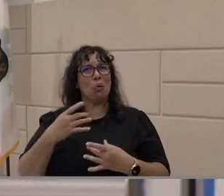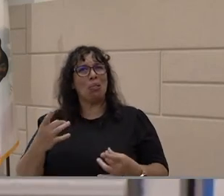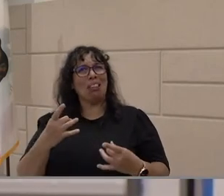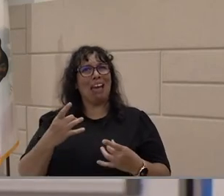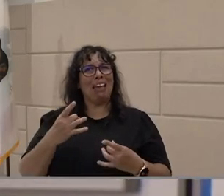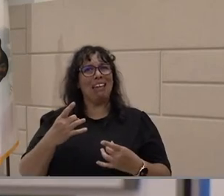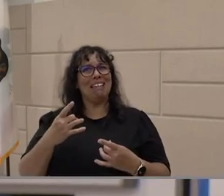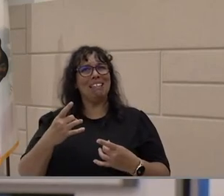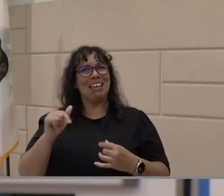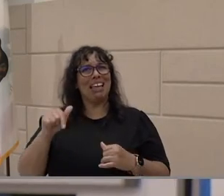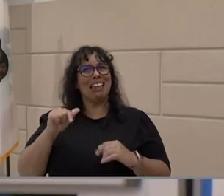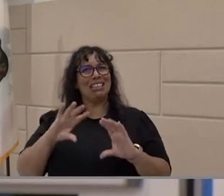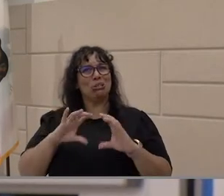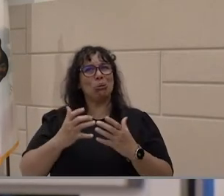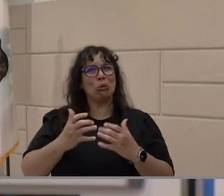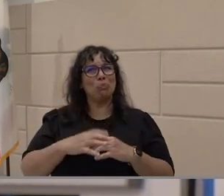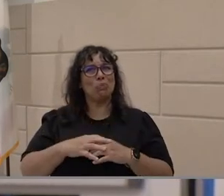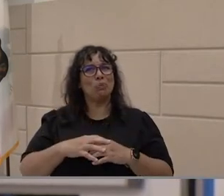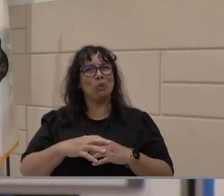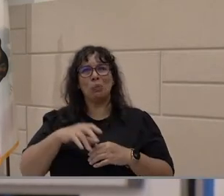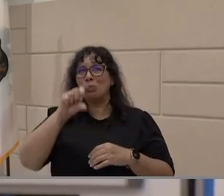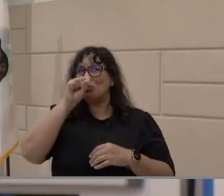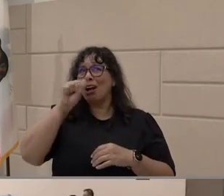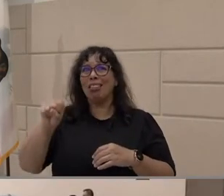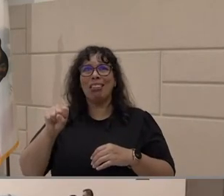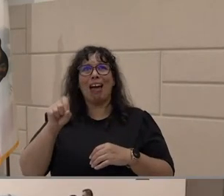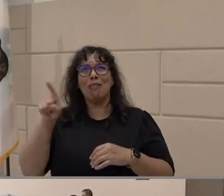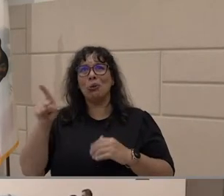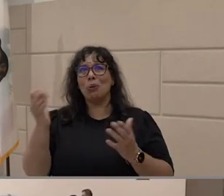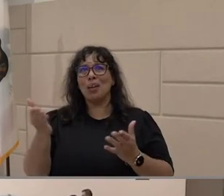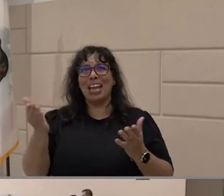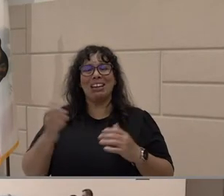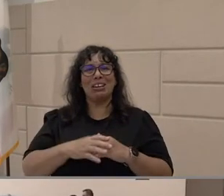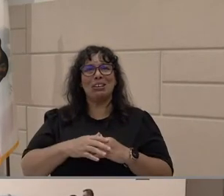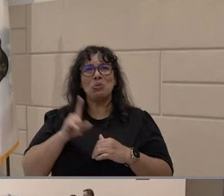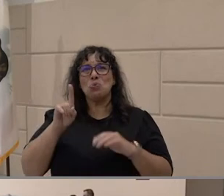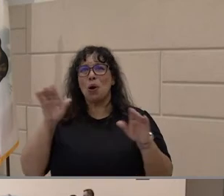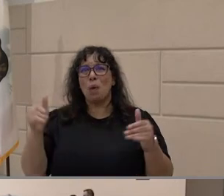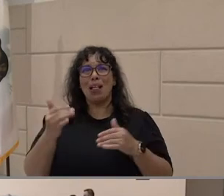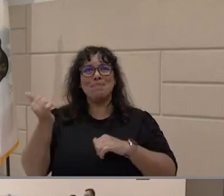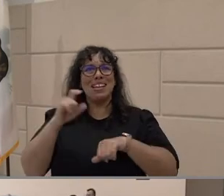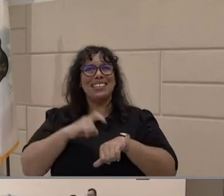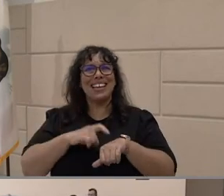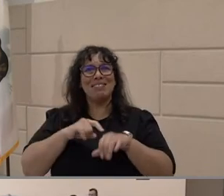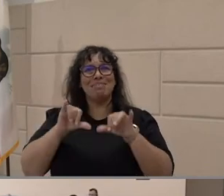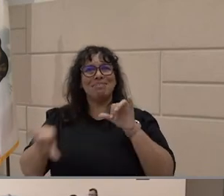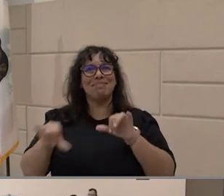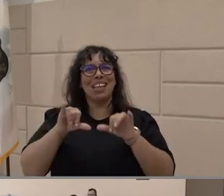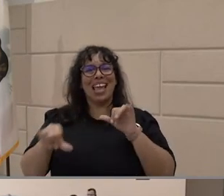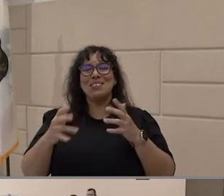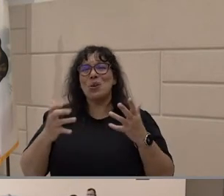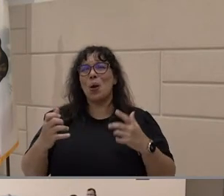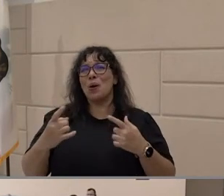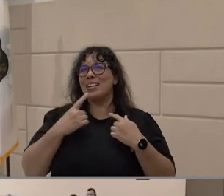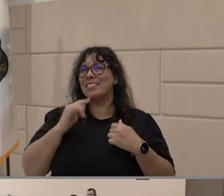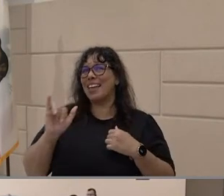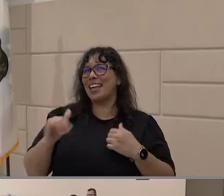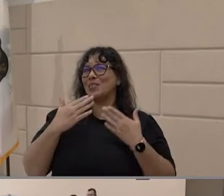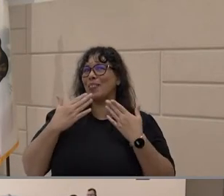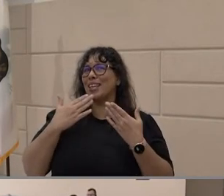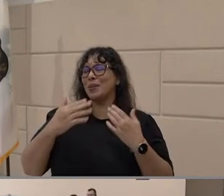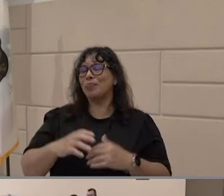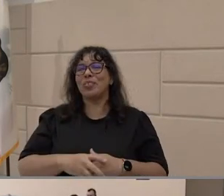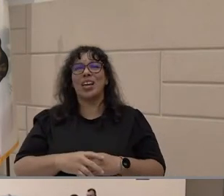មរហូតដល់ចប់ហើយគាត់ថាយើងពេញចិត្តណាស់ក្នុងការឲ្យនាងត្រឡប់មកចូលរួមក្នុងកិច្ចប្រជុំជាមួយយើងនឹងពេល